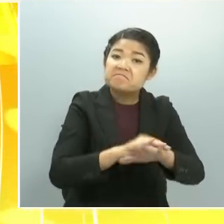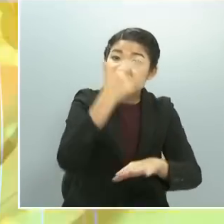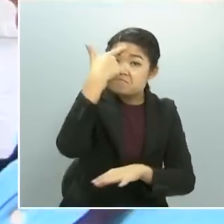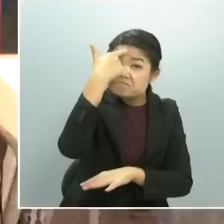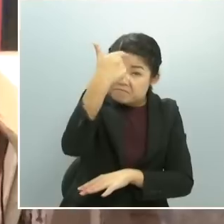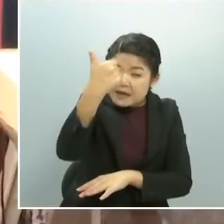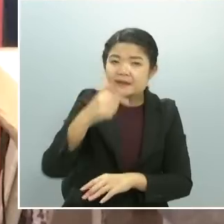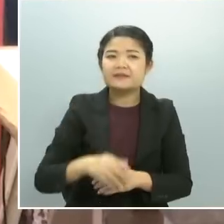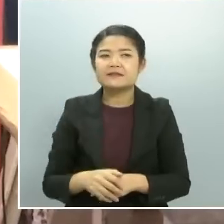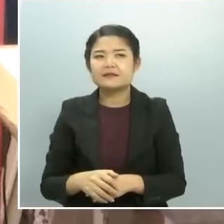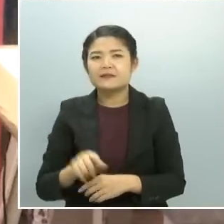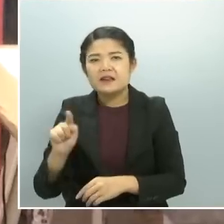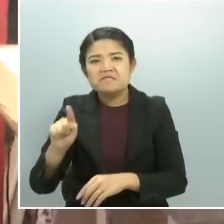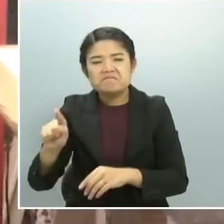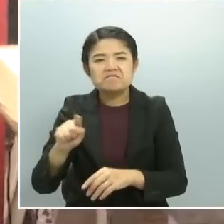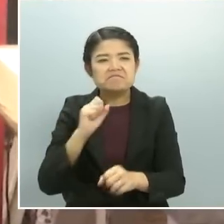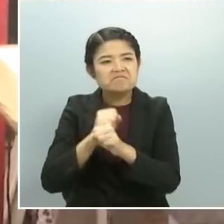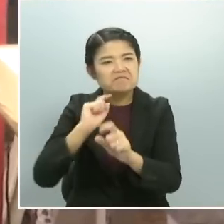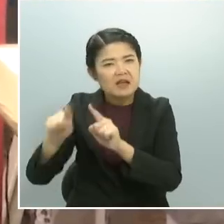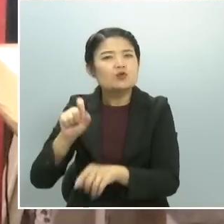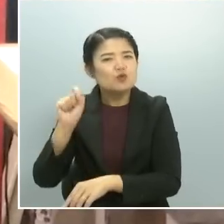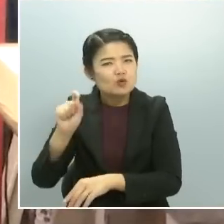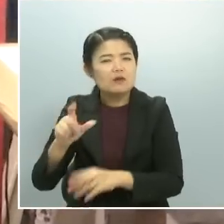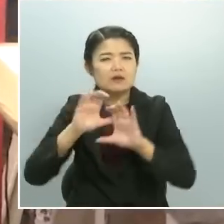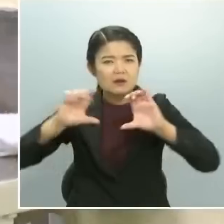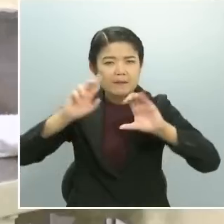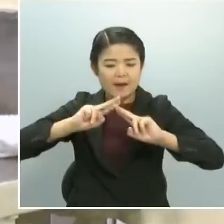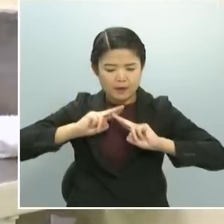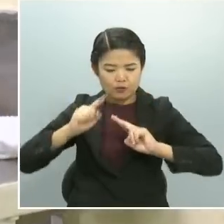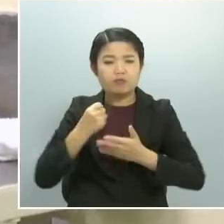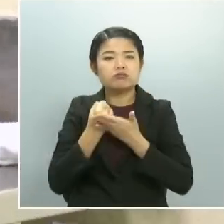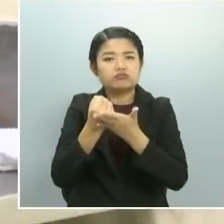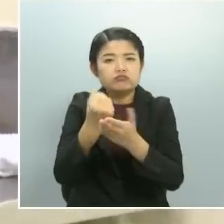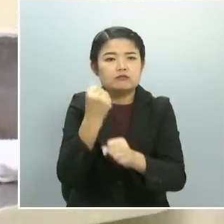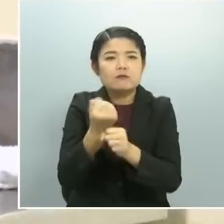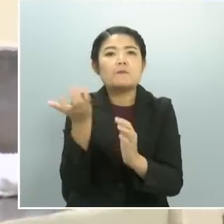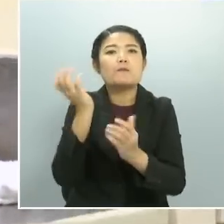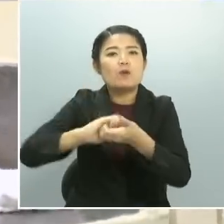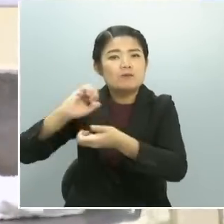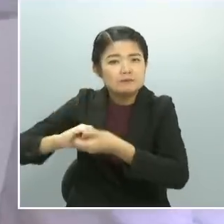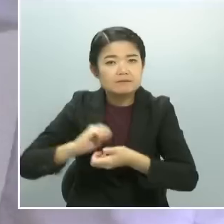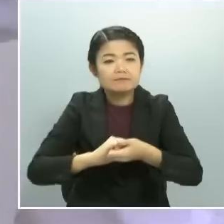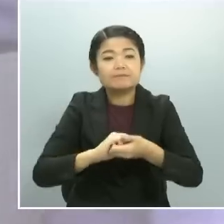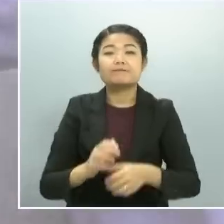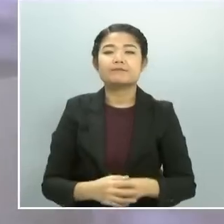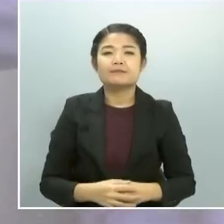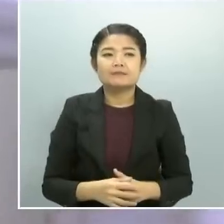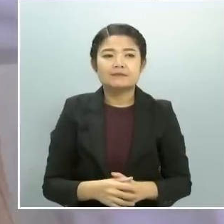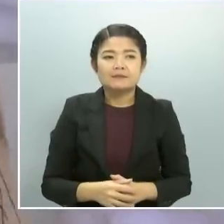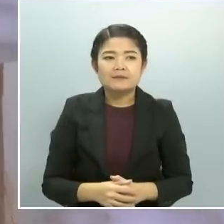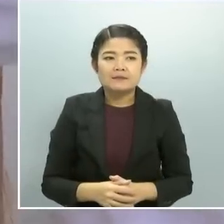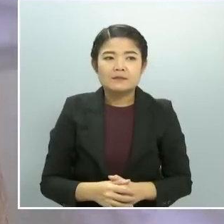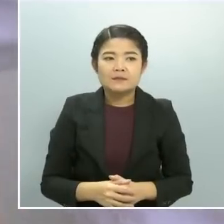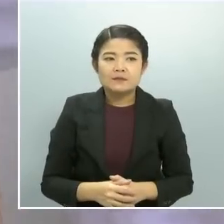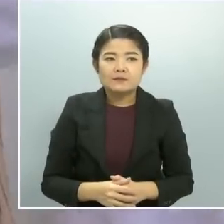งาน up skillและ RE skillควรเป็นเรื่องเร่งด่วนที่ภาครัฐและเอกชนควรทำร่วมกันก็จะทำให้ถ้าวิธี